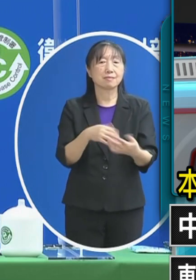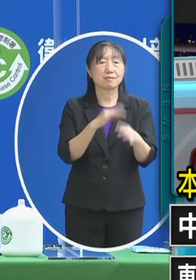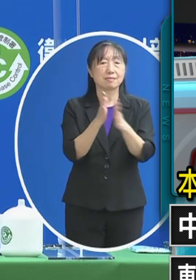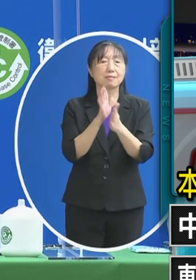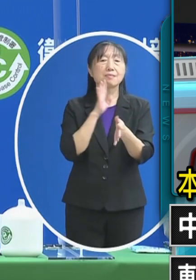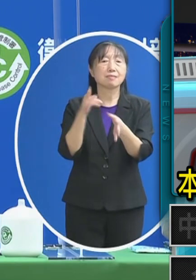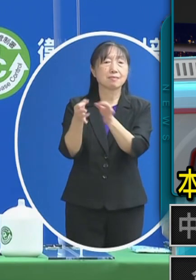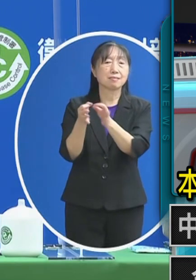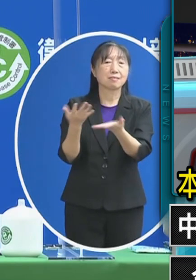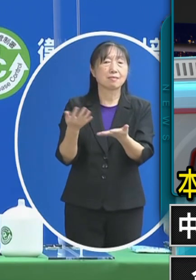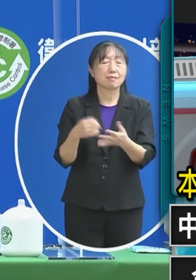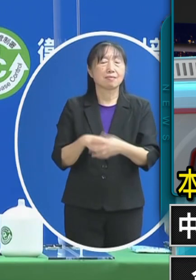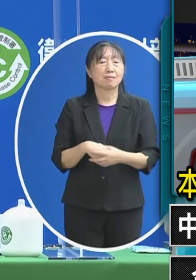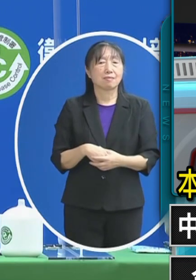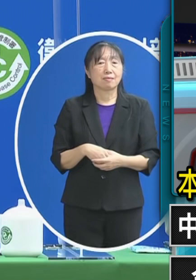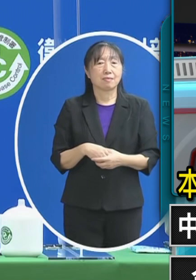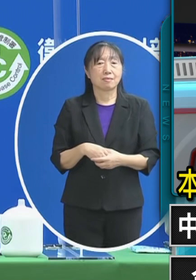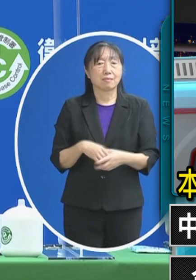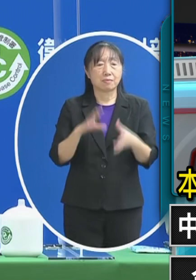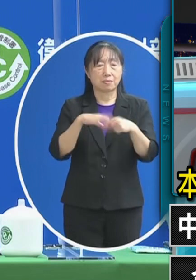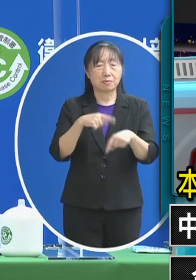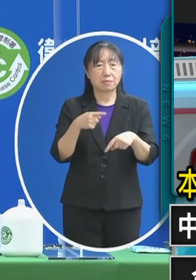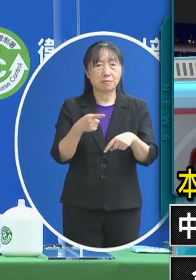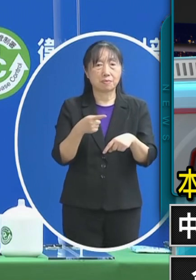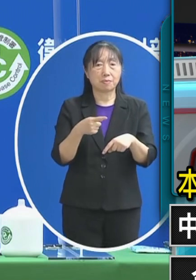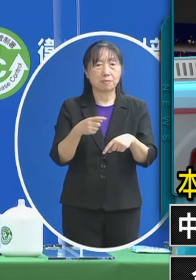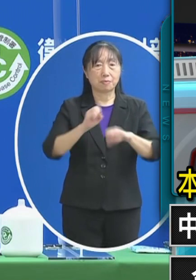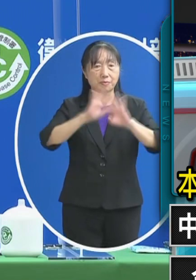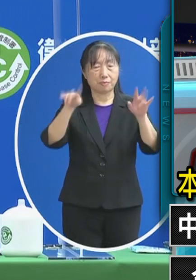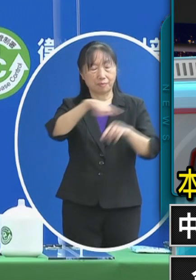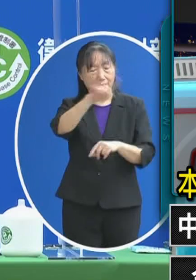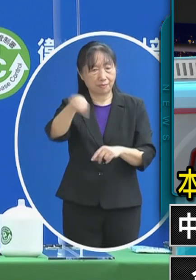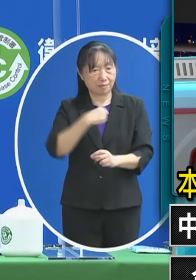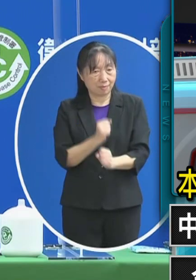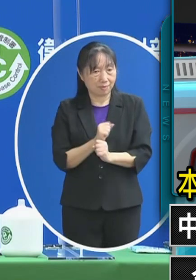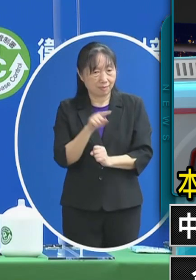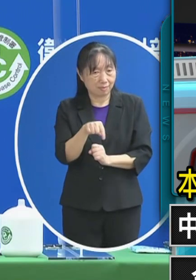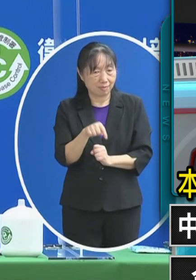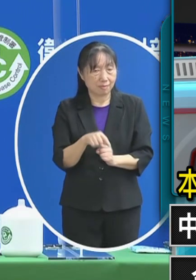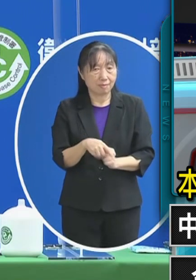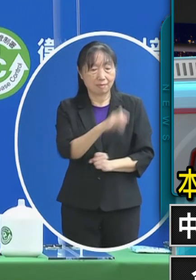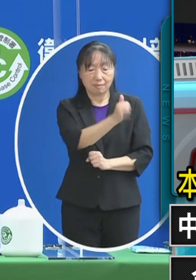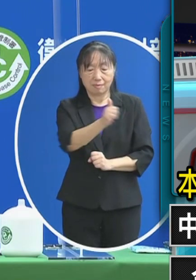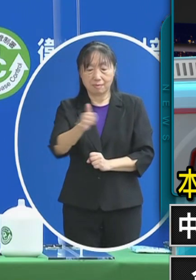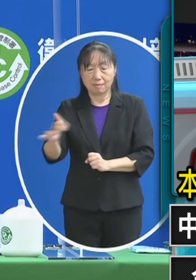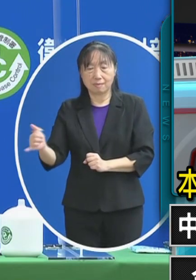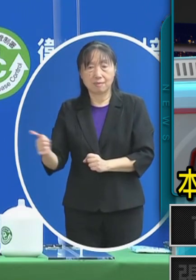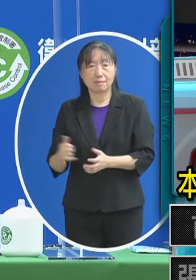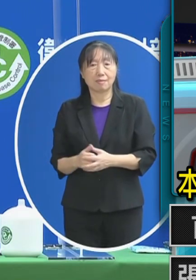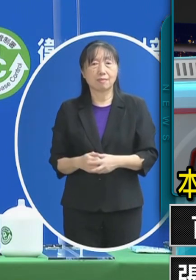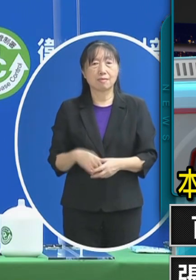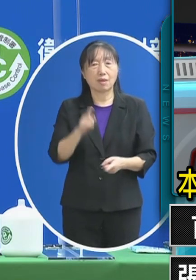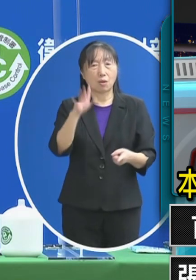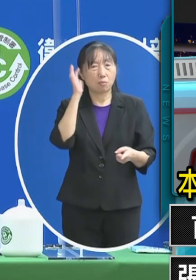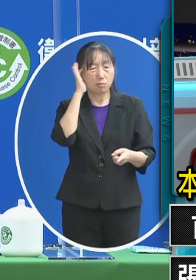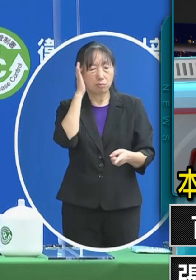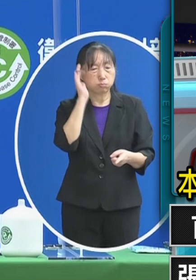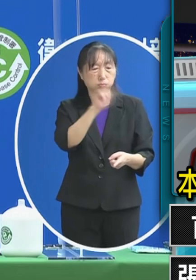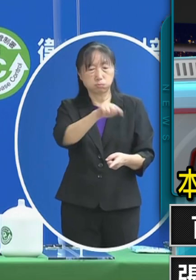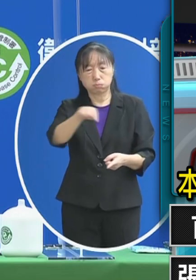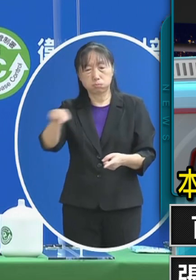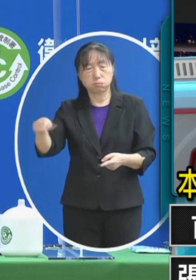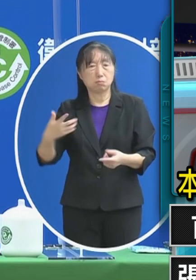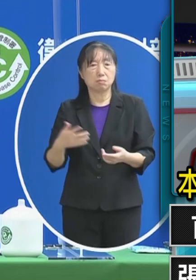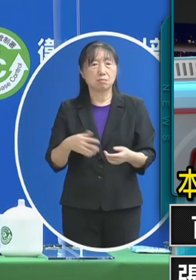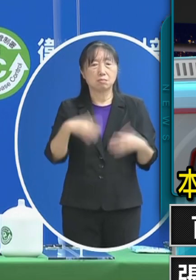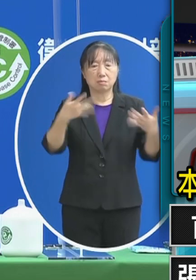手道项目，每年都拿下了金牌。令人心疼的是，他在今年四月拿下全中运第三面金牌之后，发生了严重的